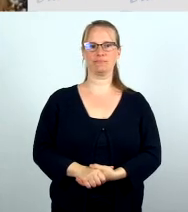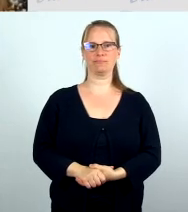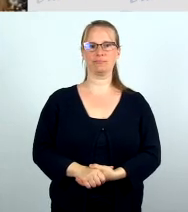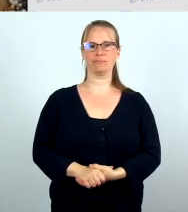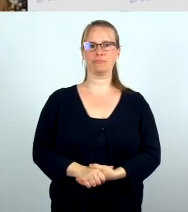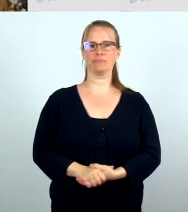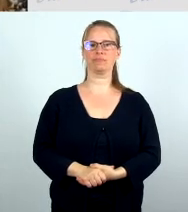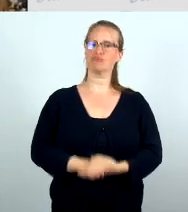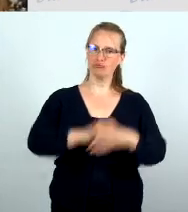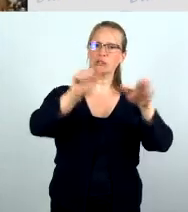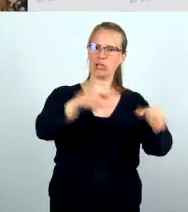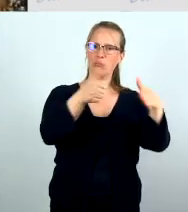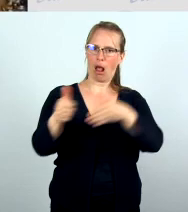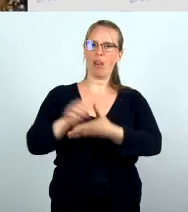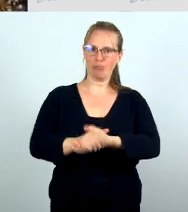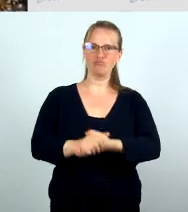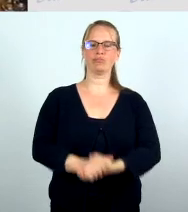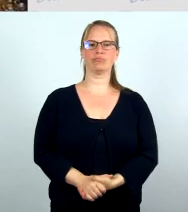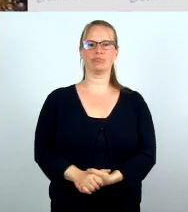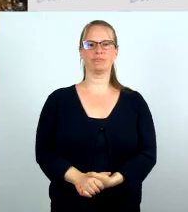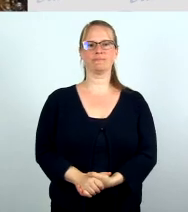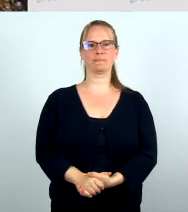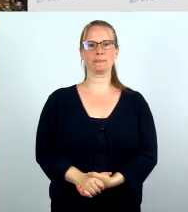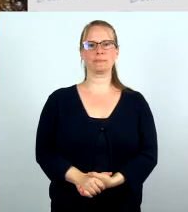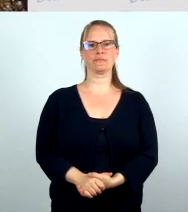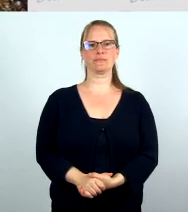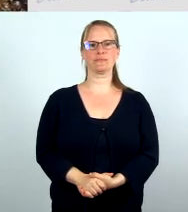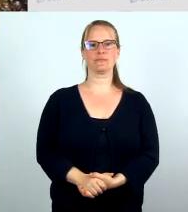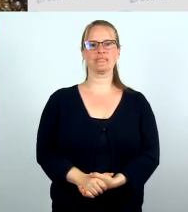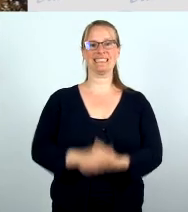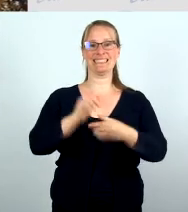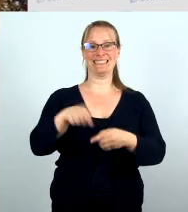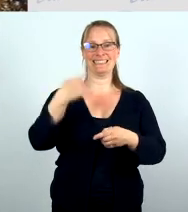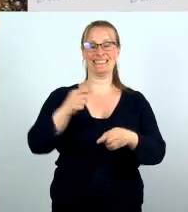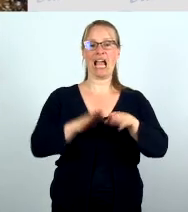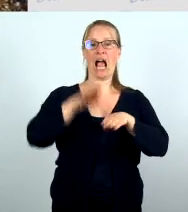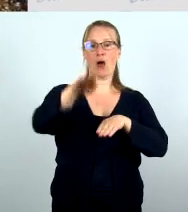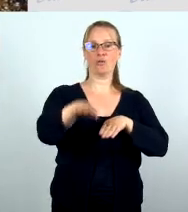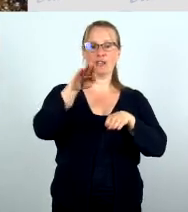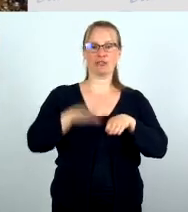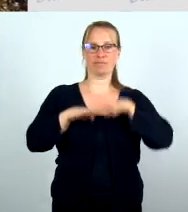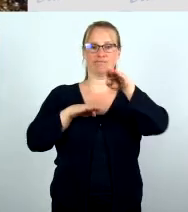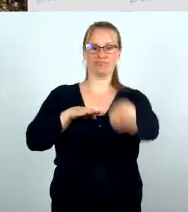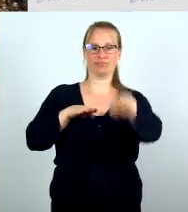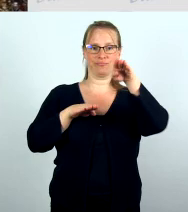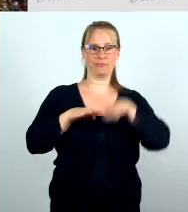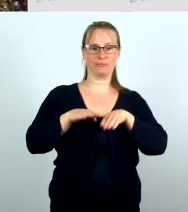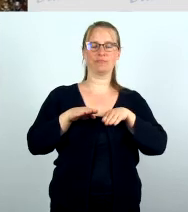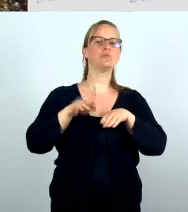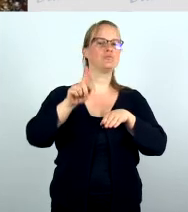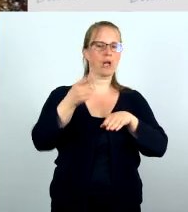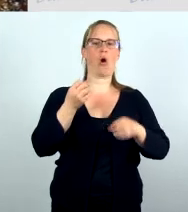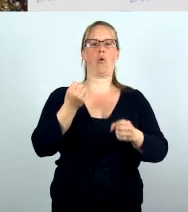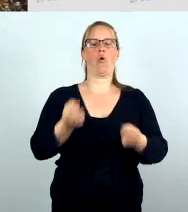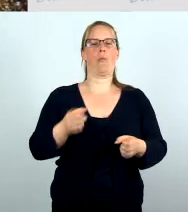Wenn ihr davon 6 gemacht habt. Genau. Geht in die Ausfallschritte hinein. Und die Ausfallschritte könnt ihr euch natürlich auch mit